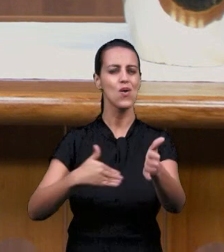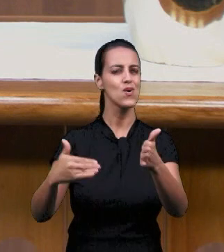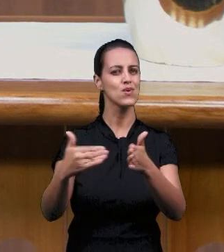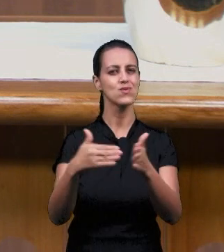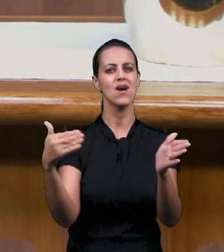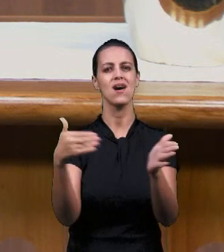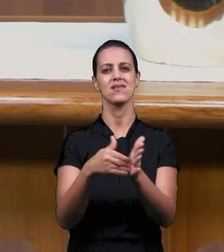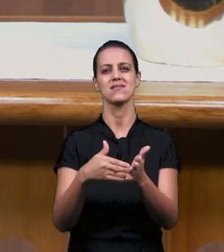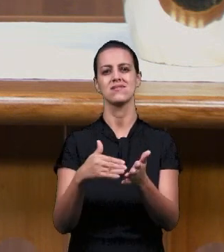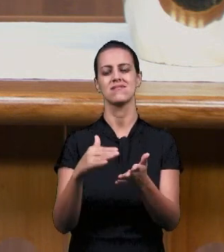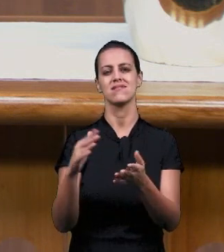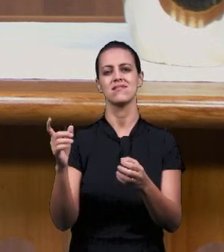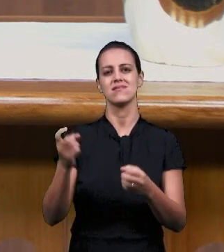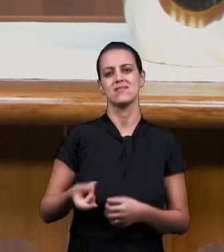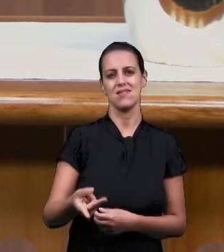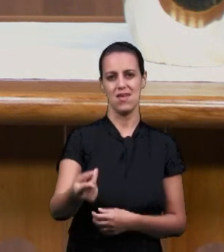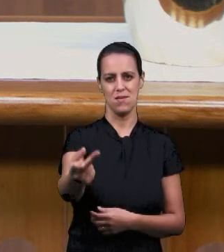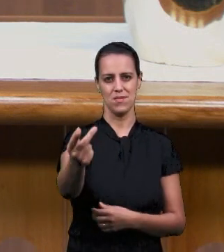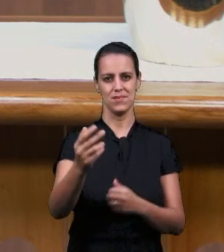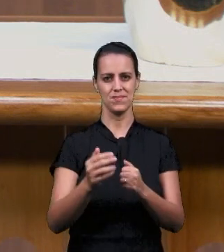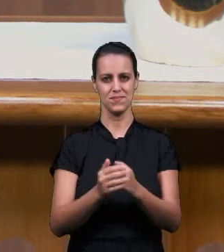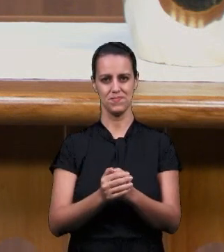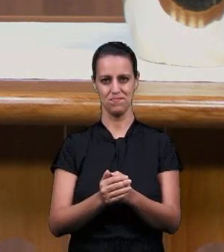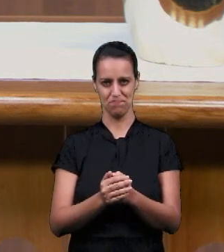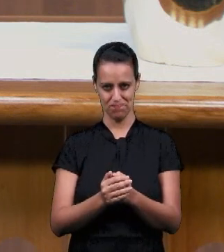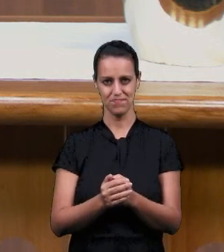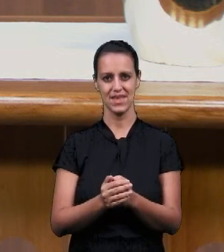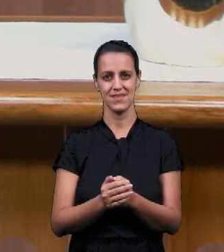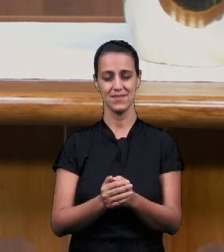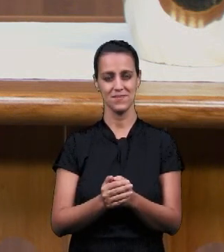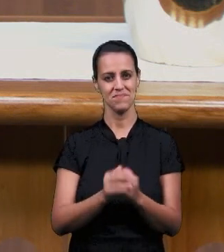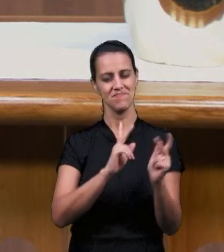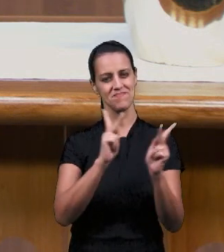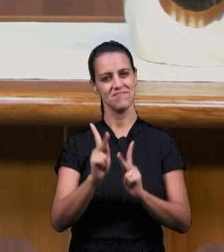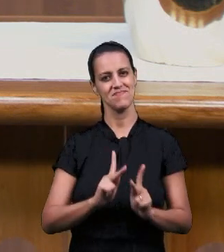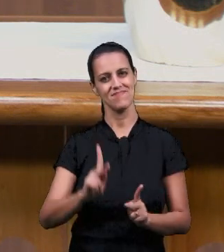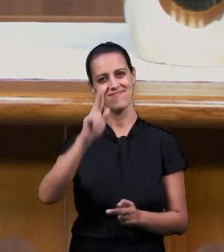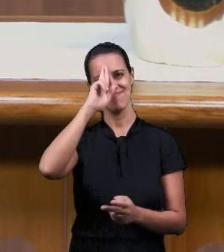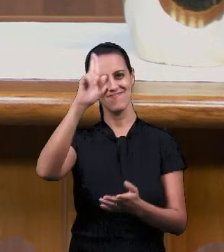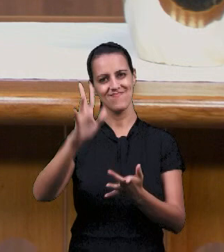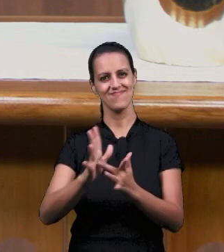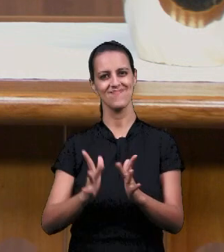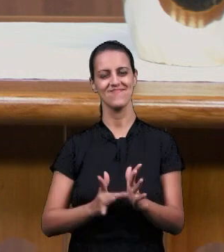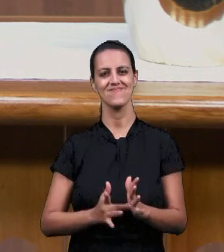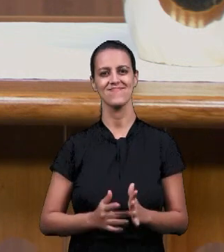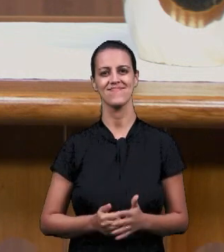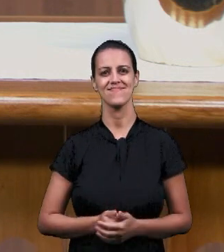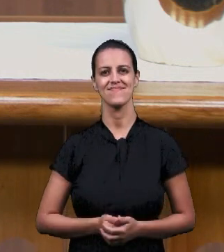toujours. Amen. Amen. Gloire à Dieu. À tous, la paix du Seigneur Jésus.